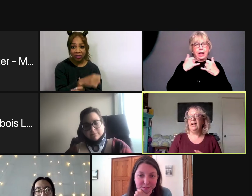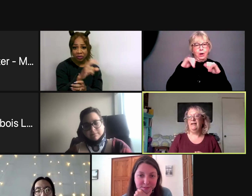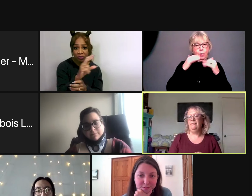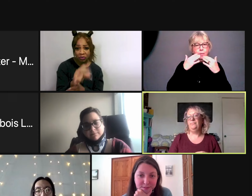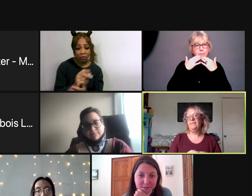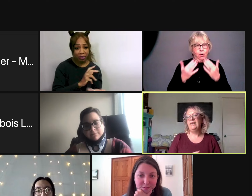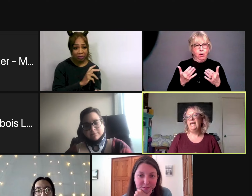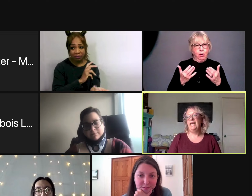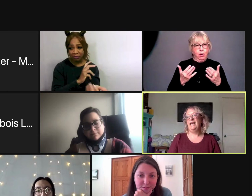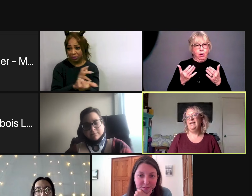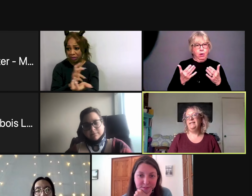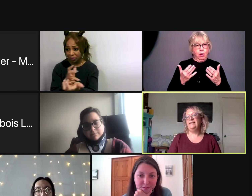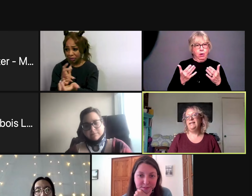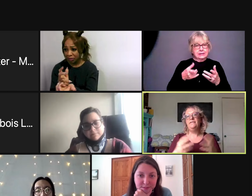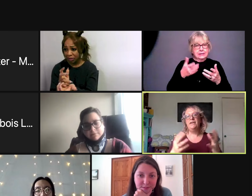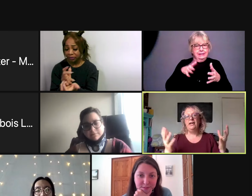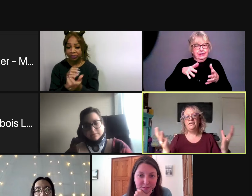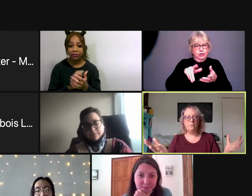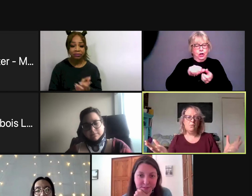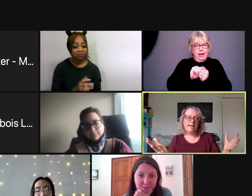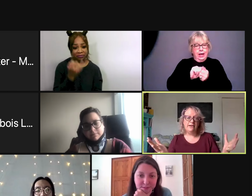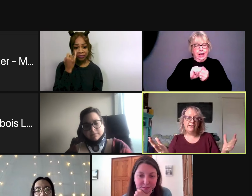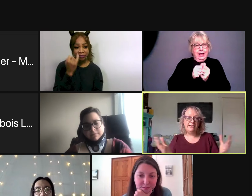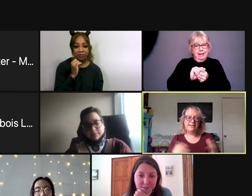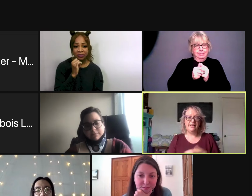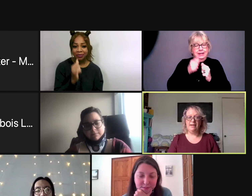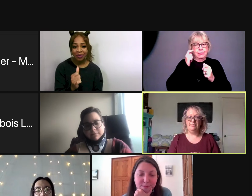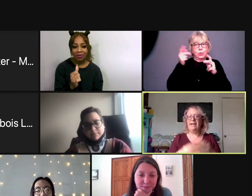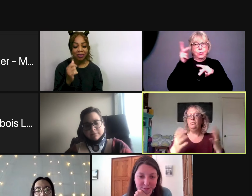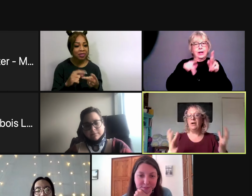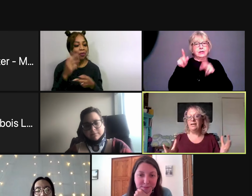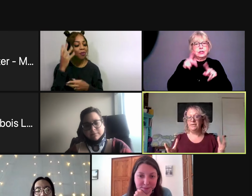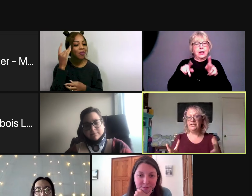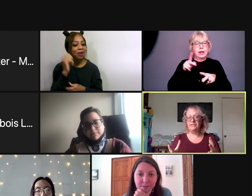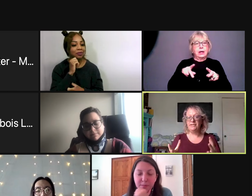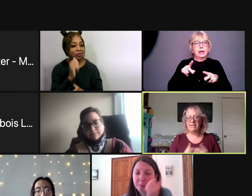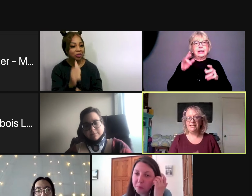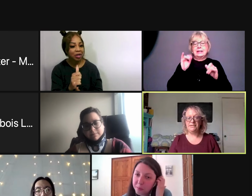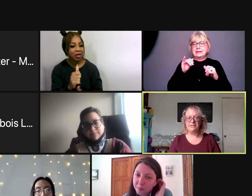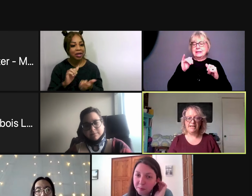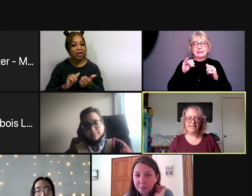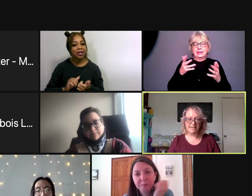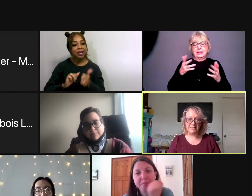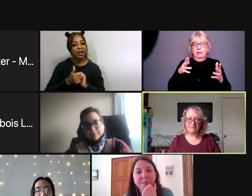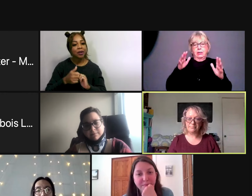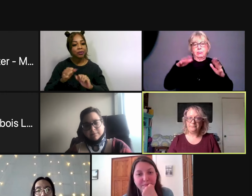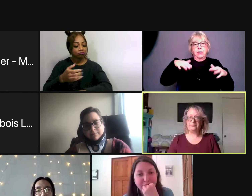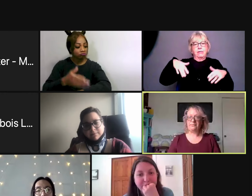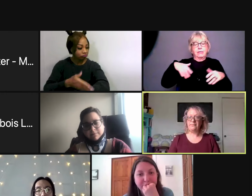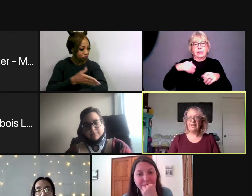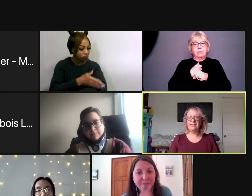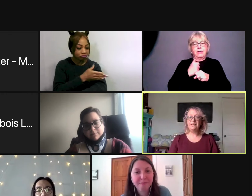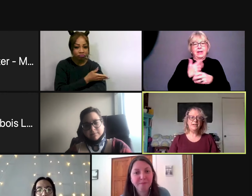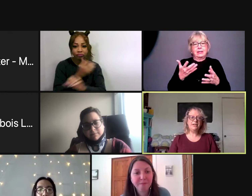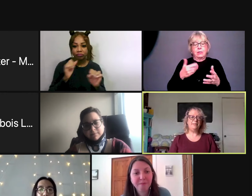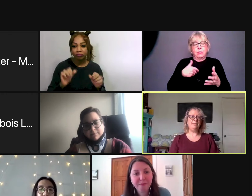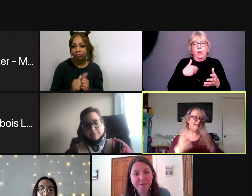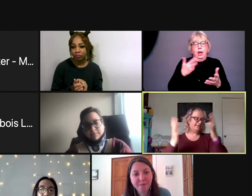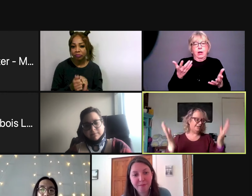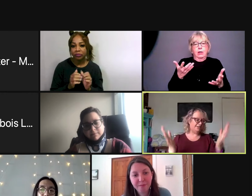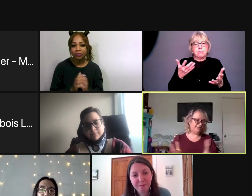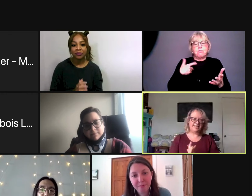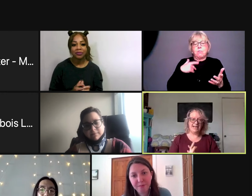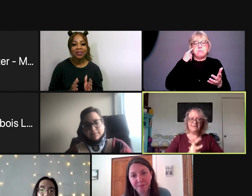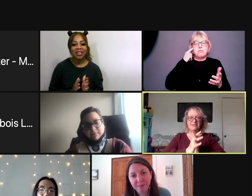sont encore adaptées pour les gens et si elles ne sont plus pourquoi et qu'est-ce que l'on peut faire pour apporter des